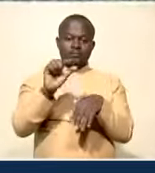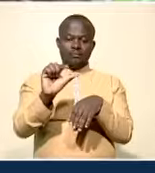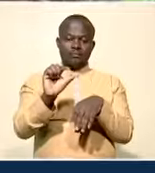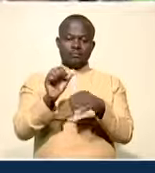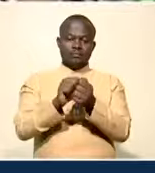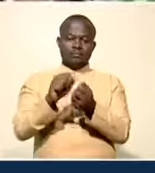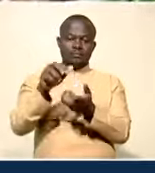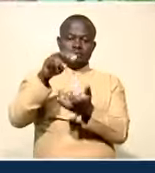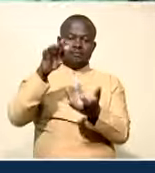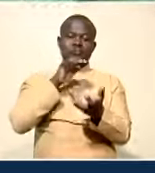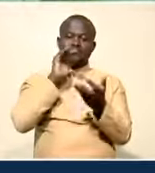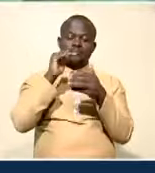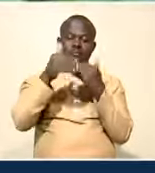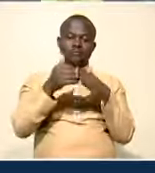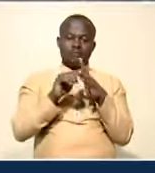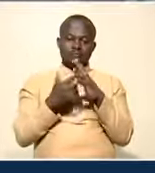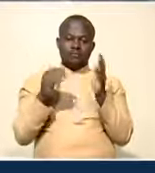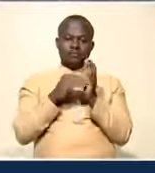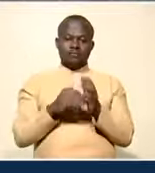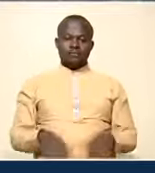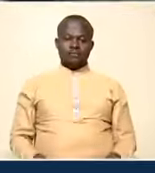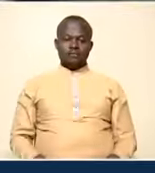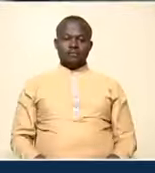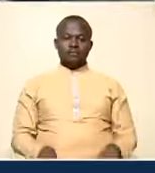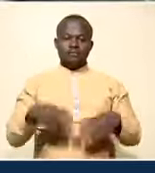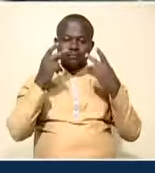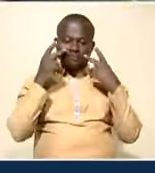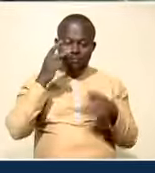umwotsi utaruhari utangira gucumba.